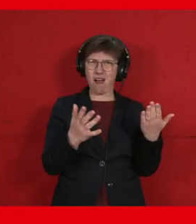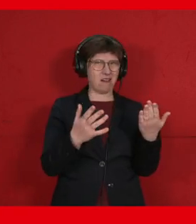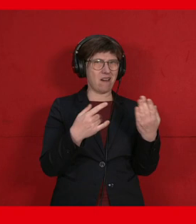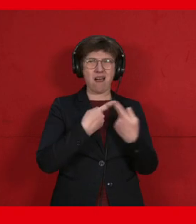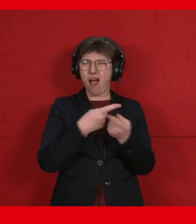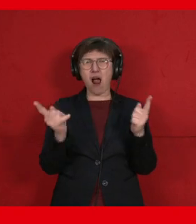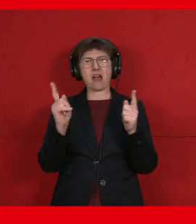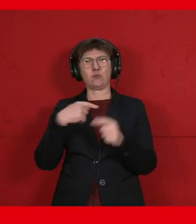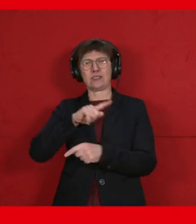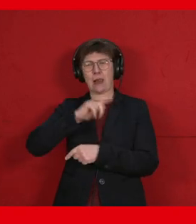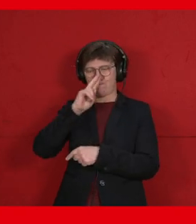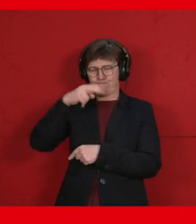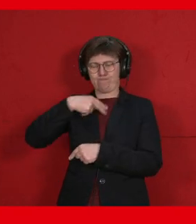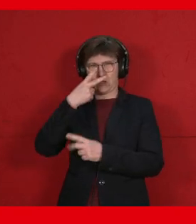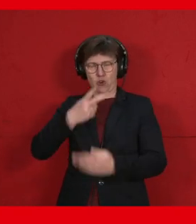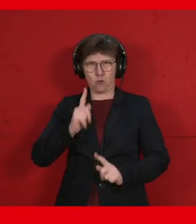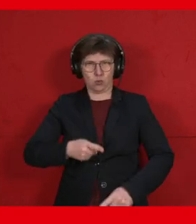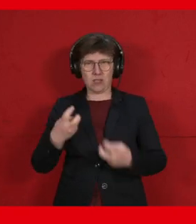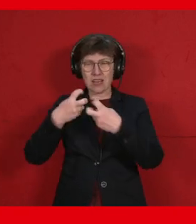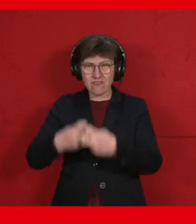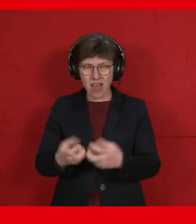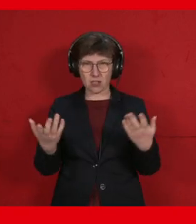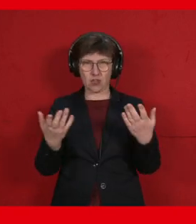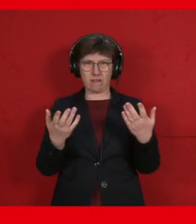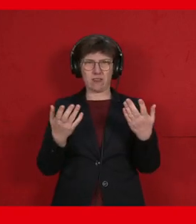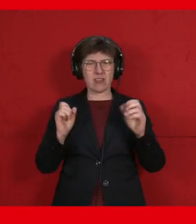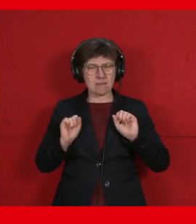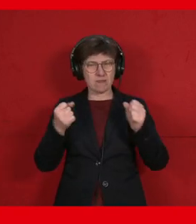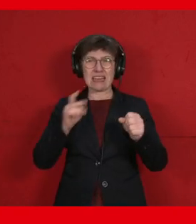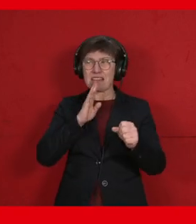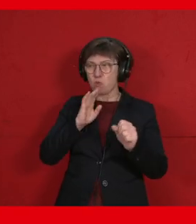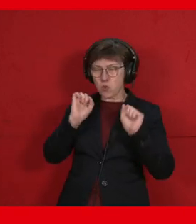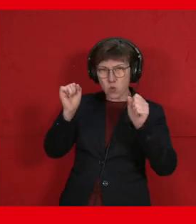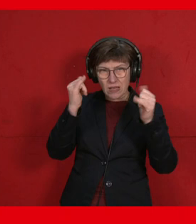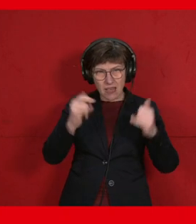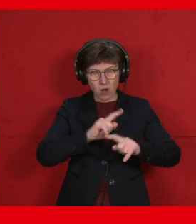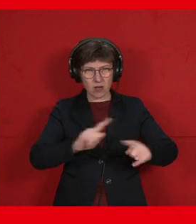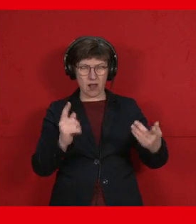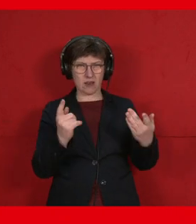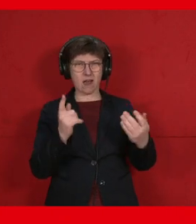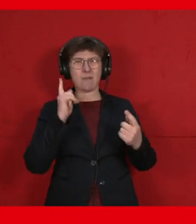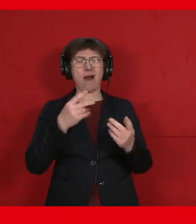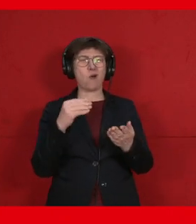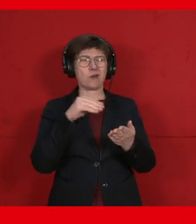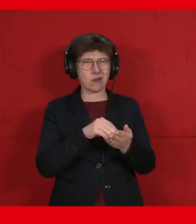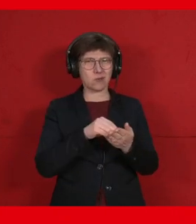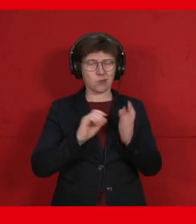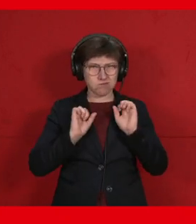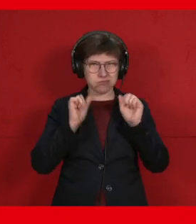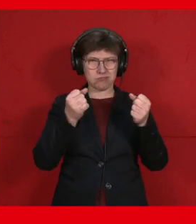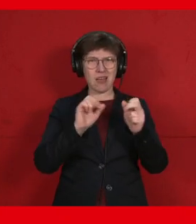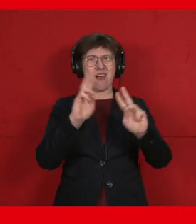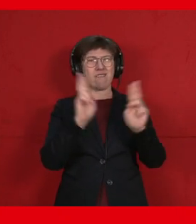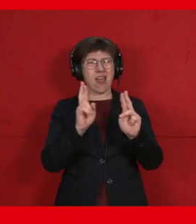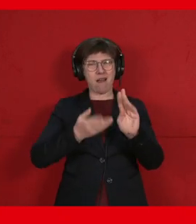alle uns an die eigene Nase fassen müssen, auch die Gewerkschaften, sind sie engagiert genug, aber dazu gehören auch diejenigen, die